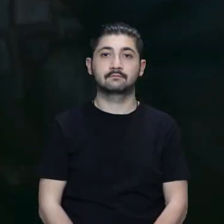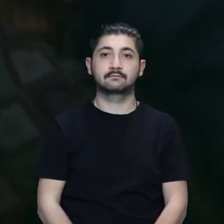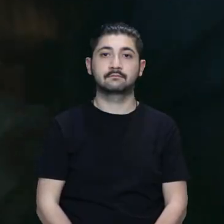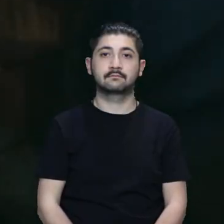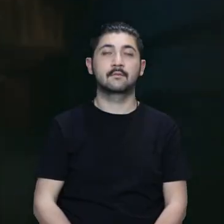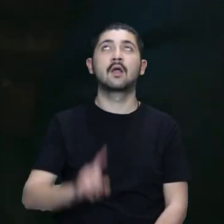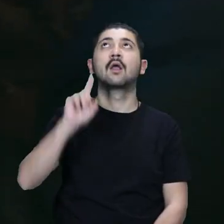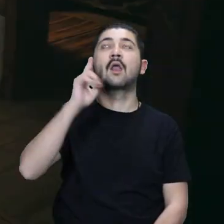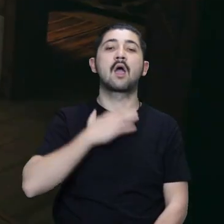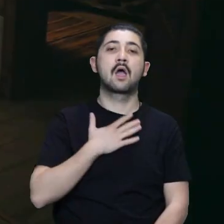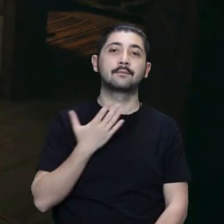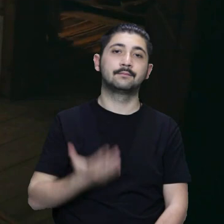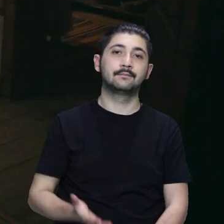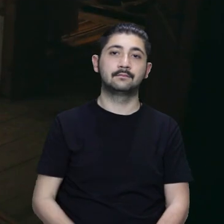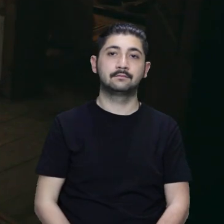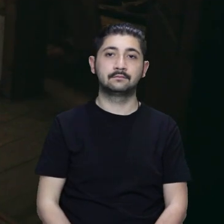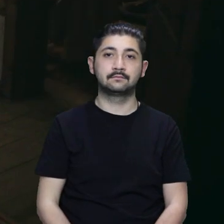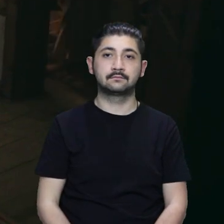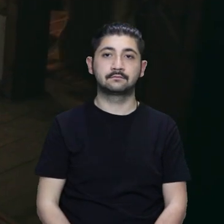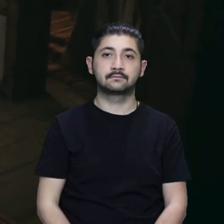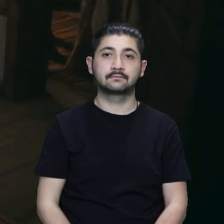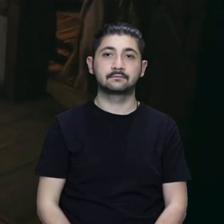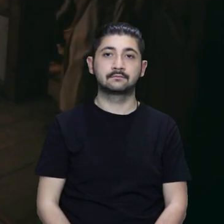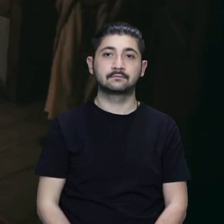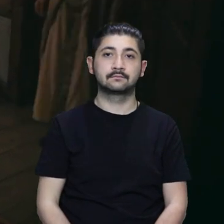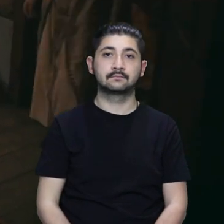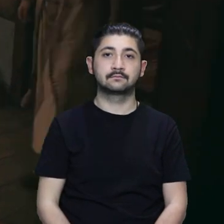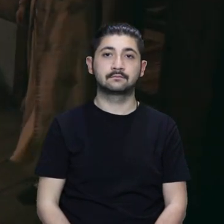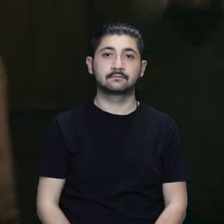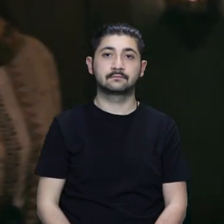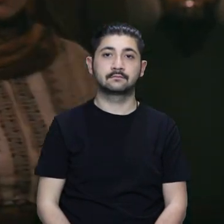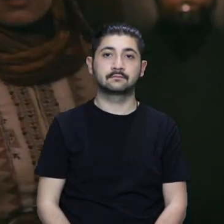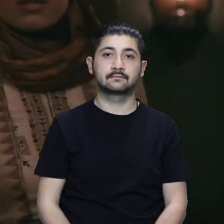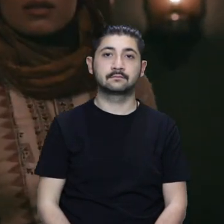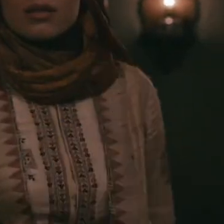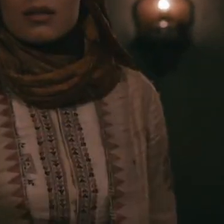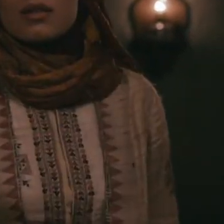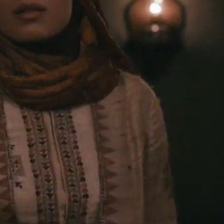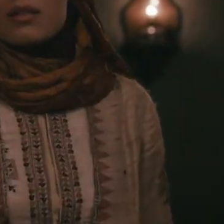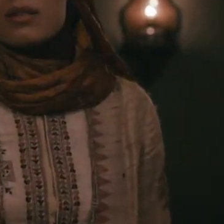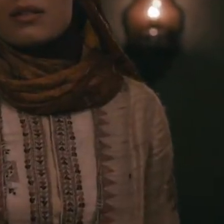Pencerenin yanındaki rafları karıştırırken Zeynep ardında Mehmet'le salona girdi.